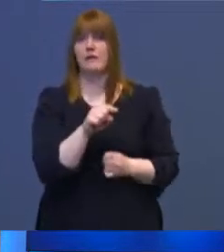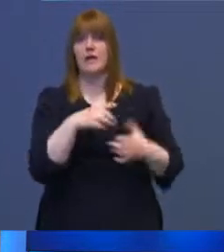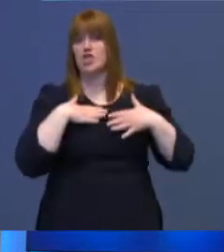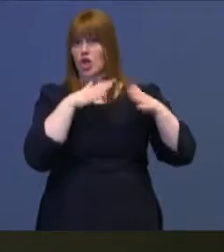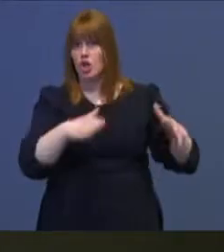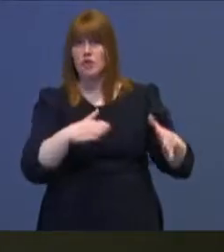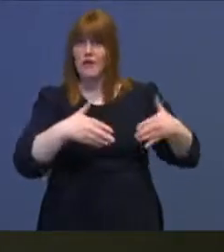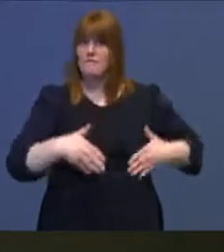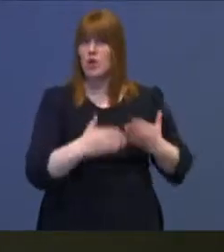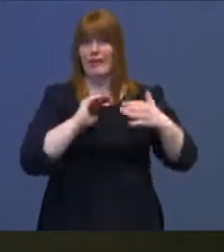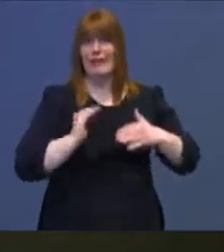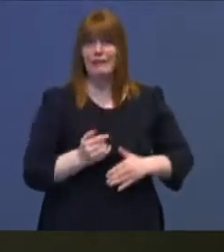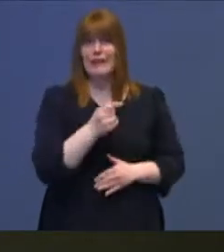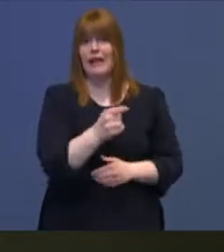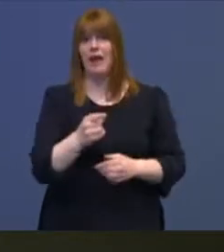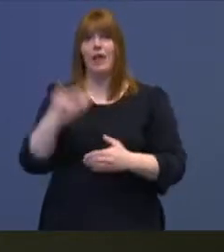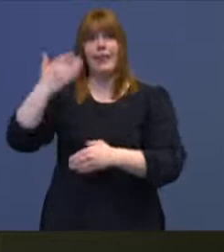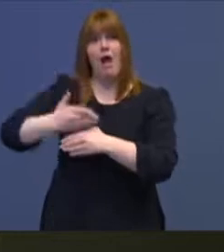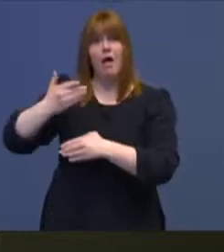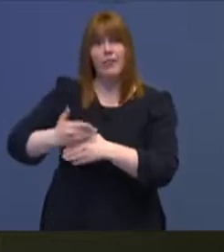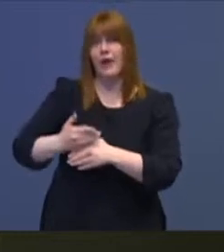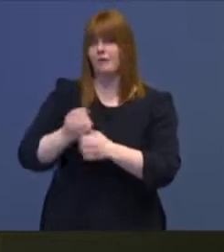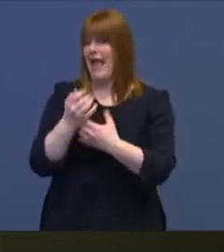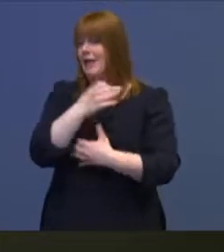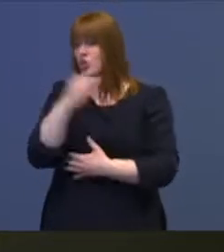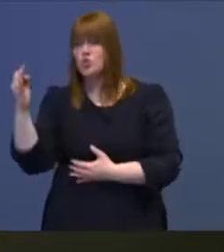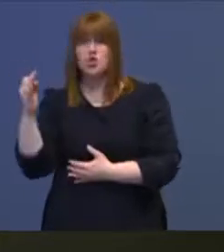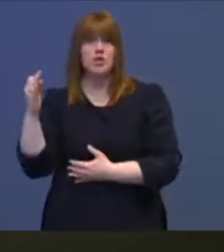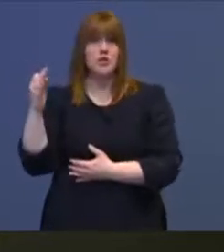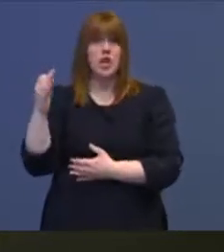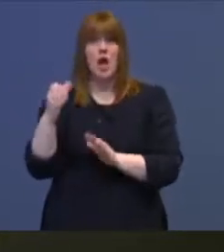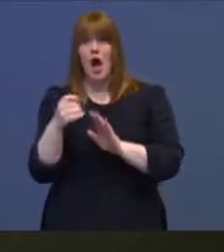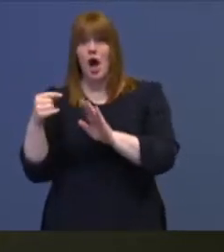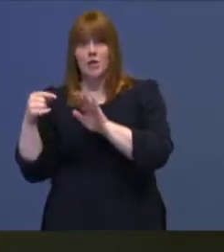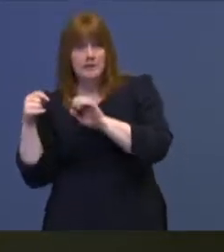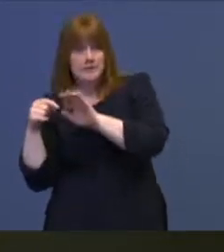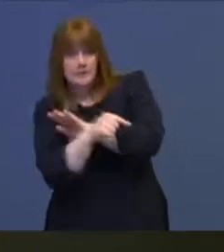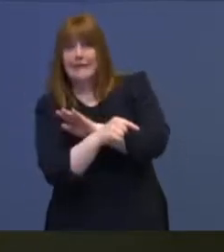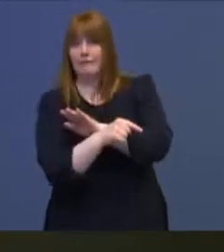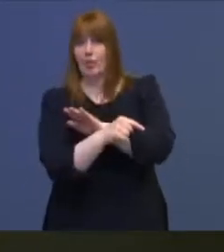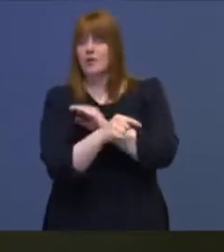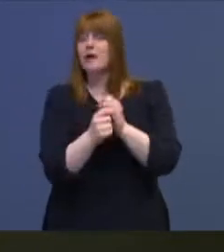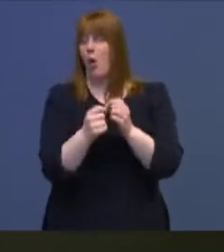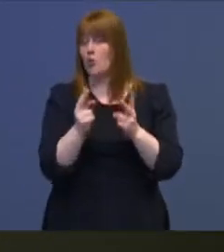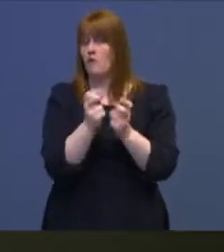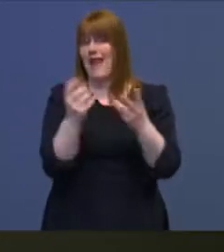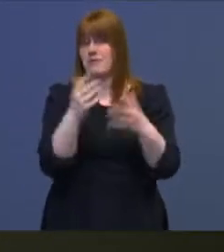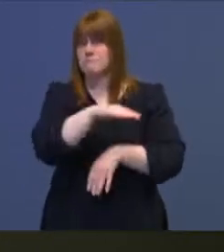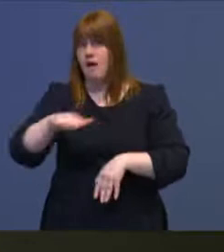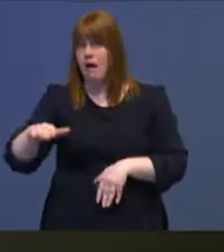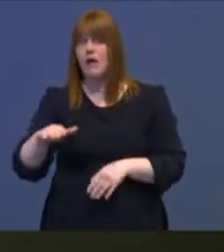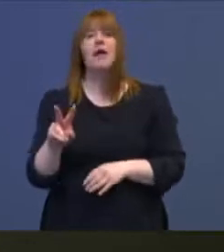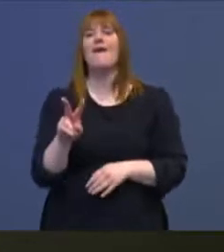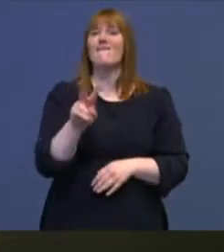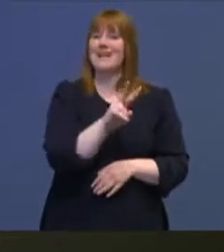kvinner, av teater der tusenvis, eller i hvert fall tusen, har søkt tilflukt, inkludert mange barn. Både Venstre-leder